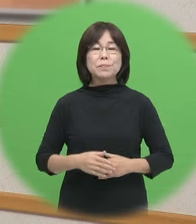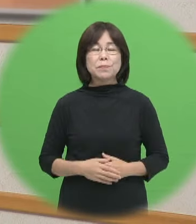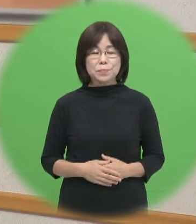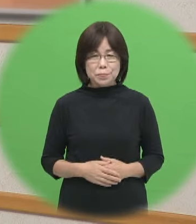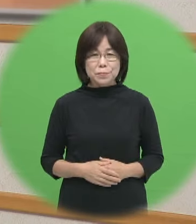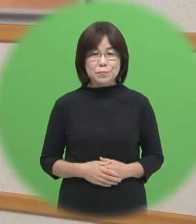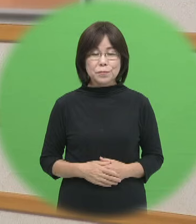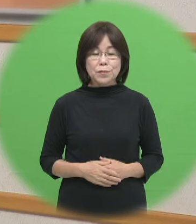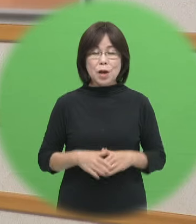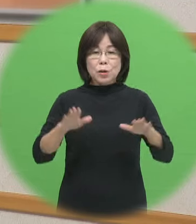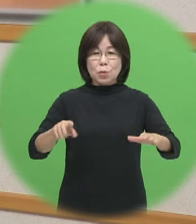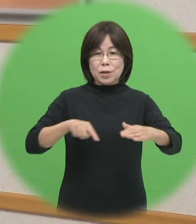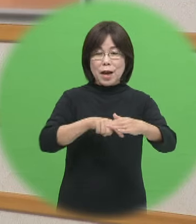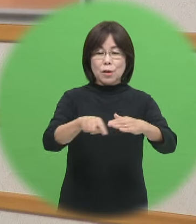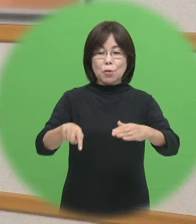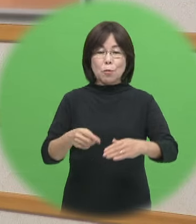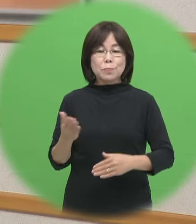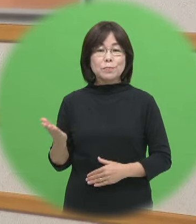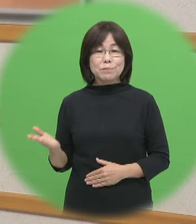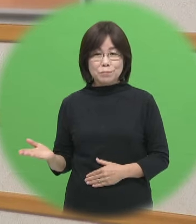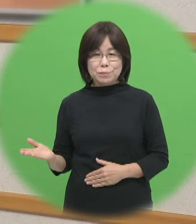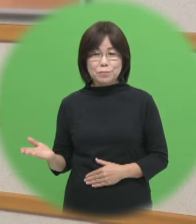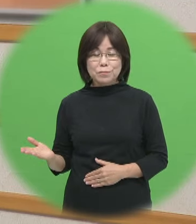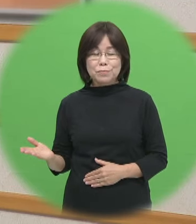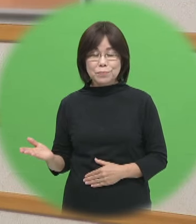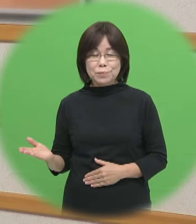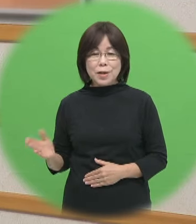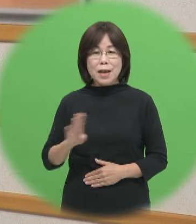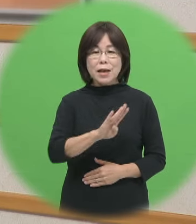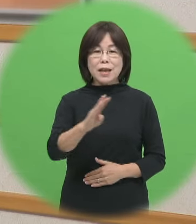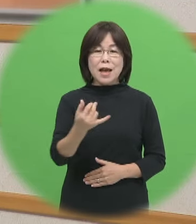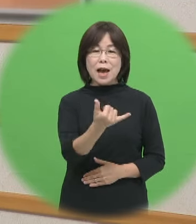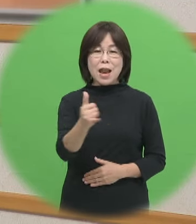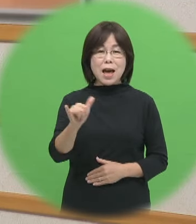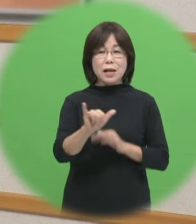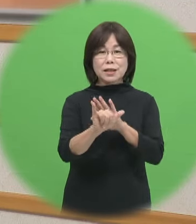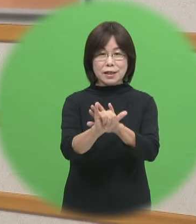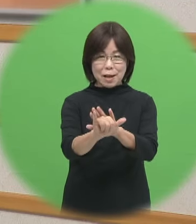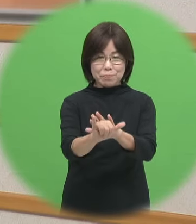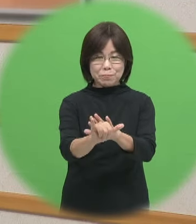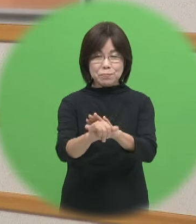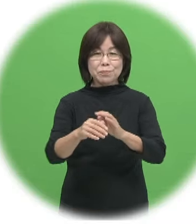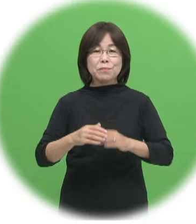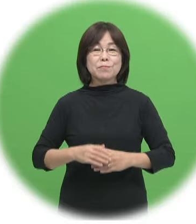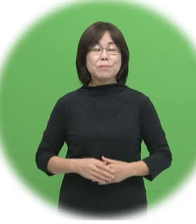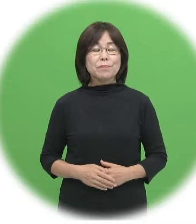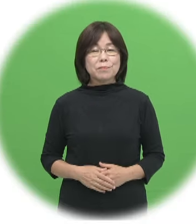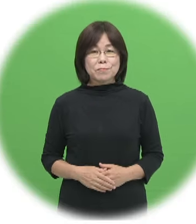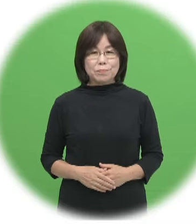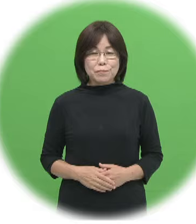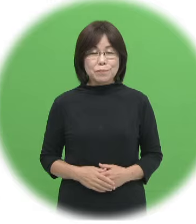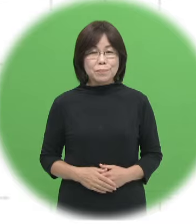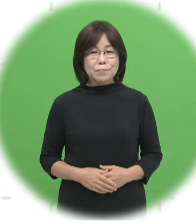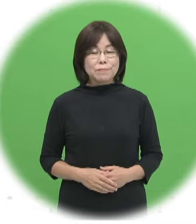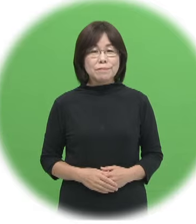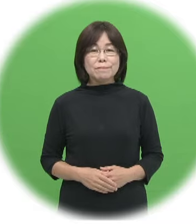します。今回は県が取り組むケアラー支援、その考えを伺います。